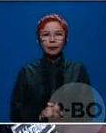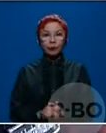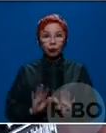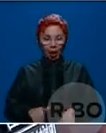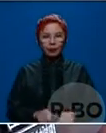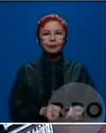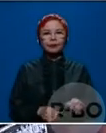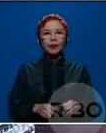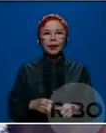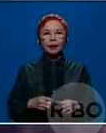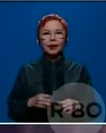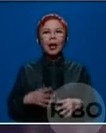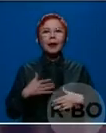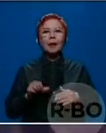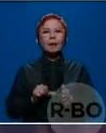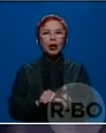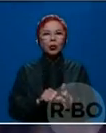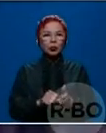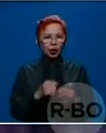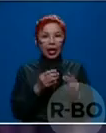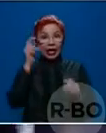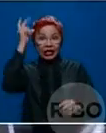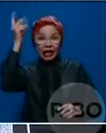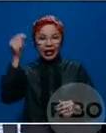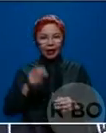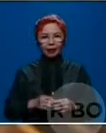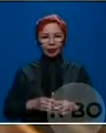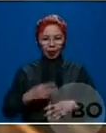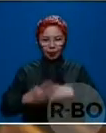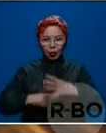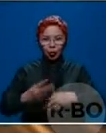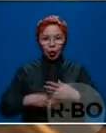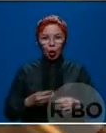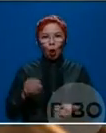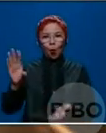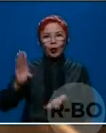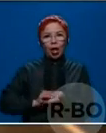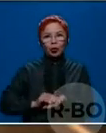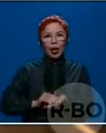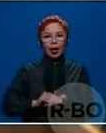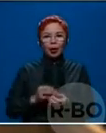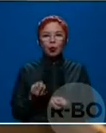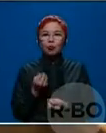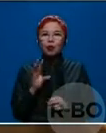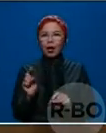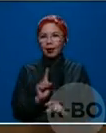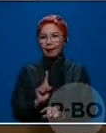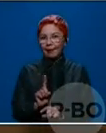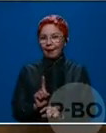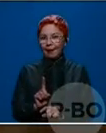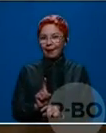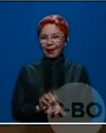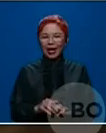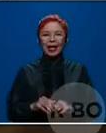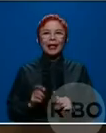itu juga kita memiliki bantuan atau skema bantuan dana bergulir model usaha tanpa bunga yang tepat sasaran dengan